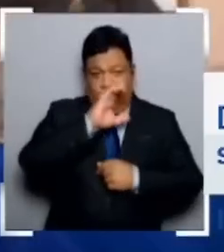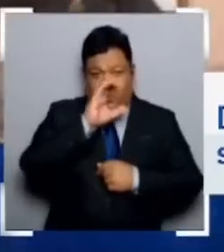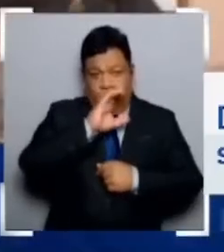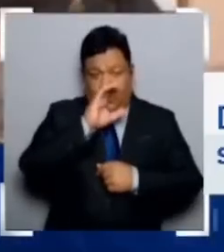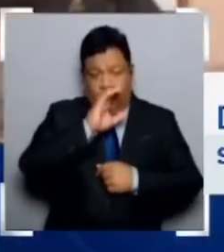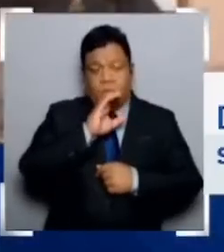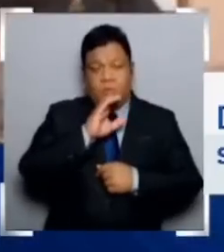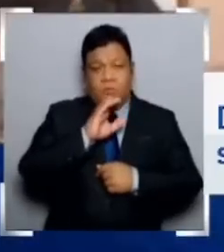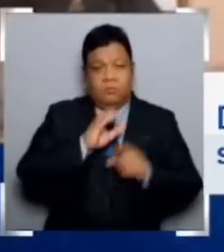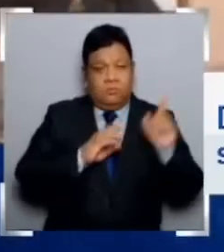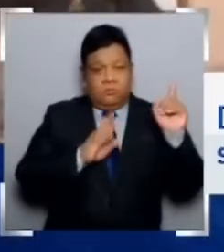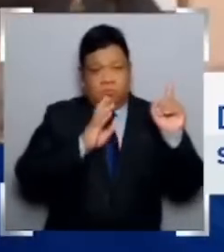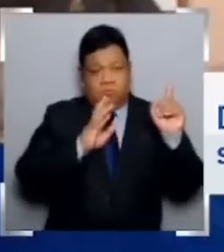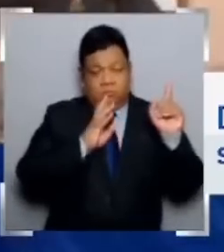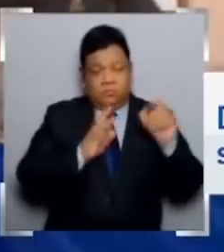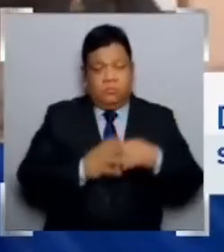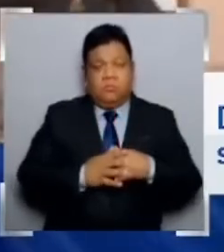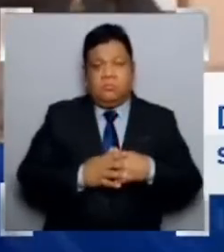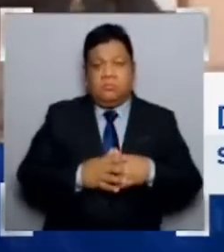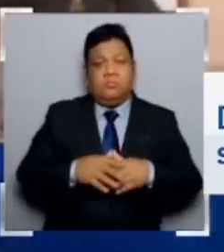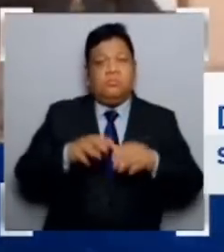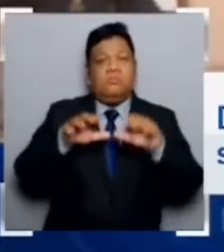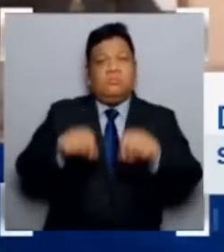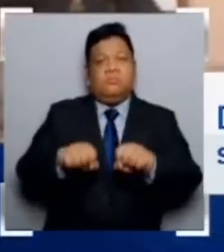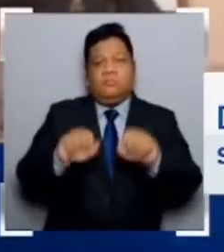there is no apprehension. Give them face masks.